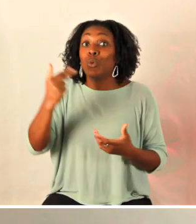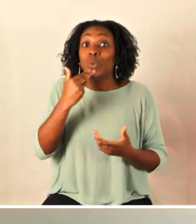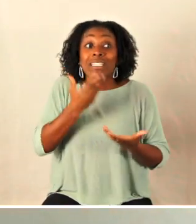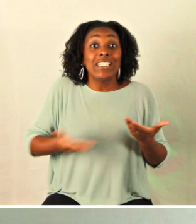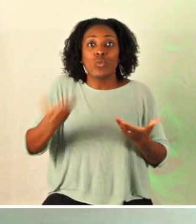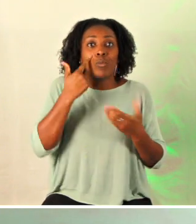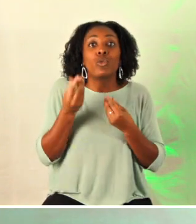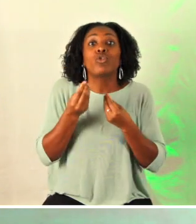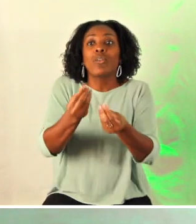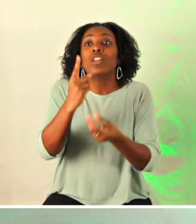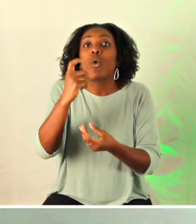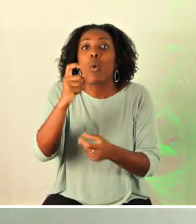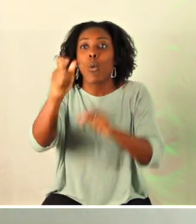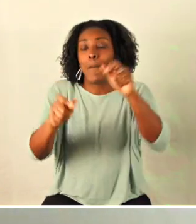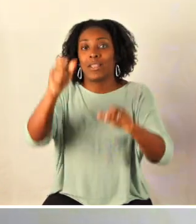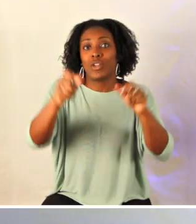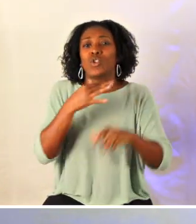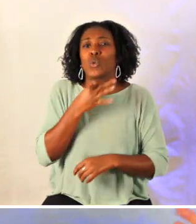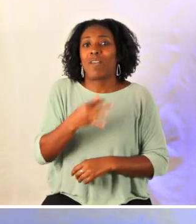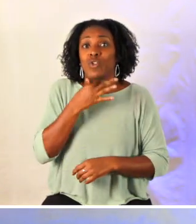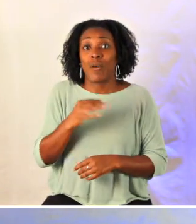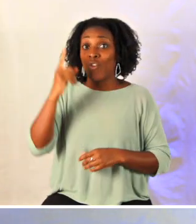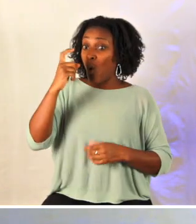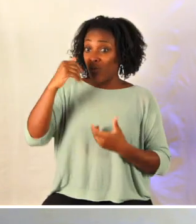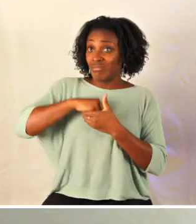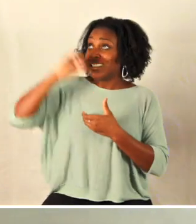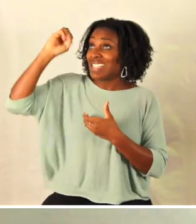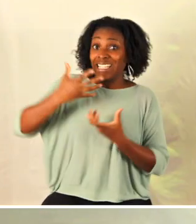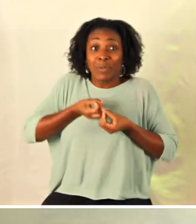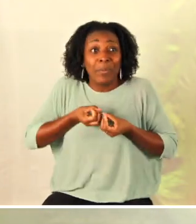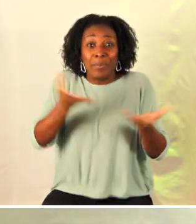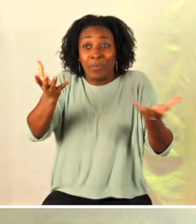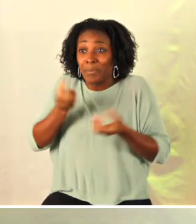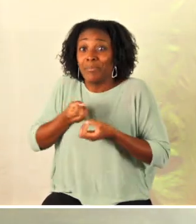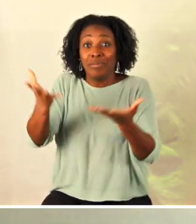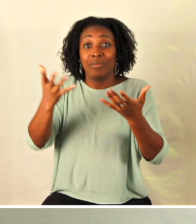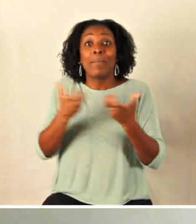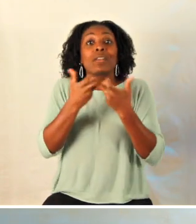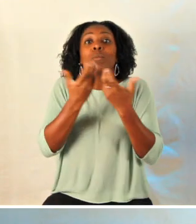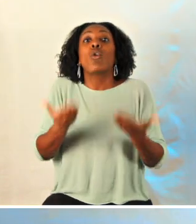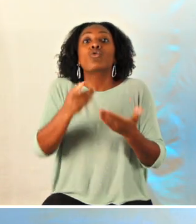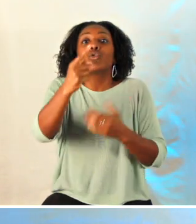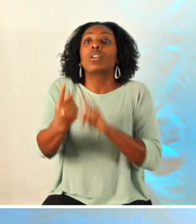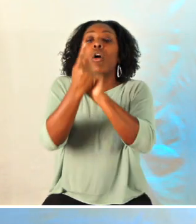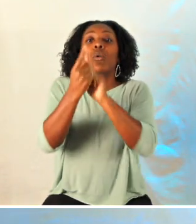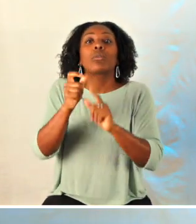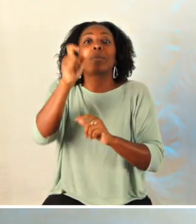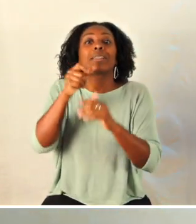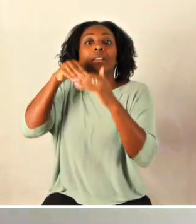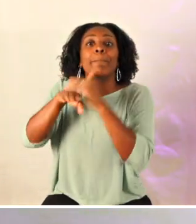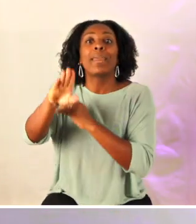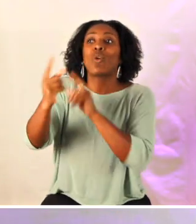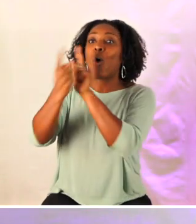eau vive à ceux qui sont assoiffés autour de nous. Et il n'y a pas de hasard si dans cette journée, par exemple, le Seigneur te fait rencontrer quelqu'un dans le métro